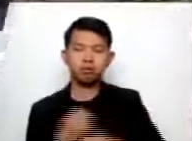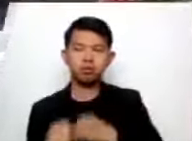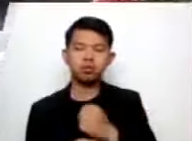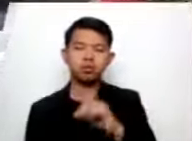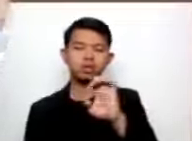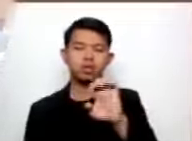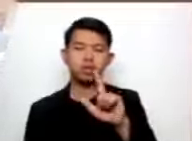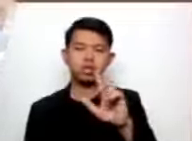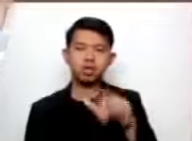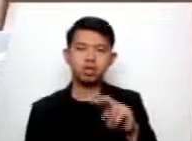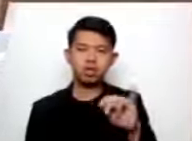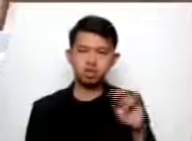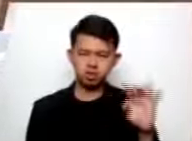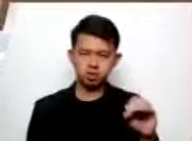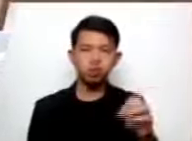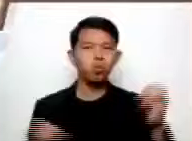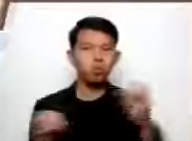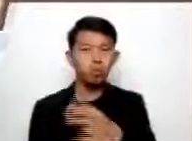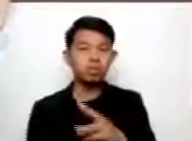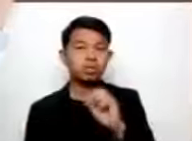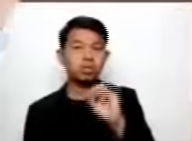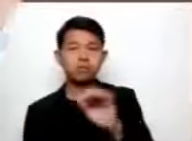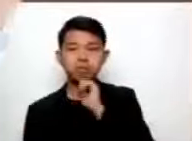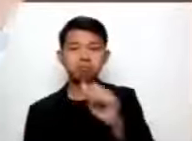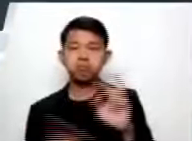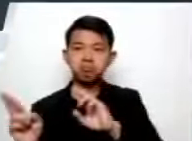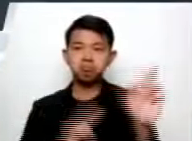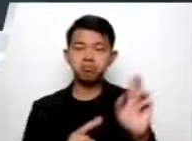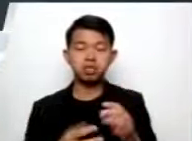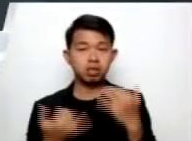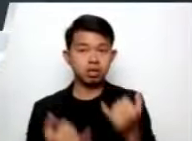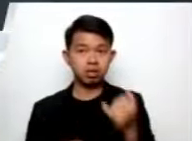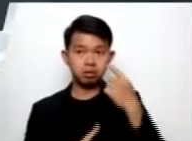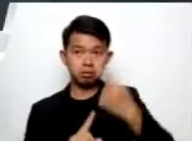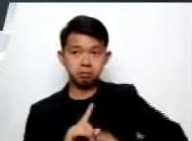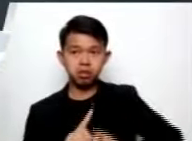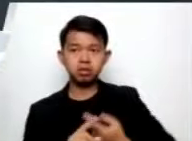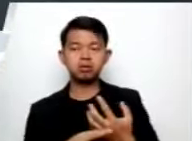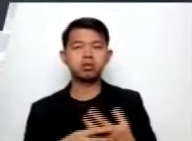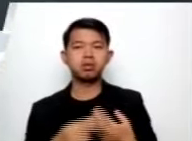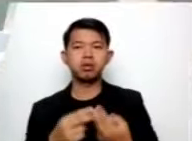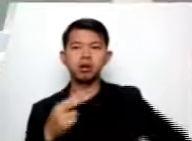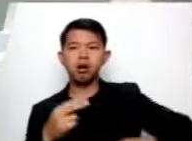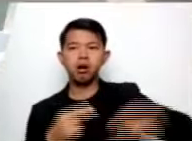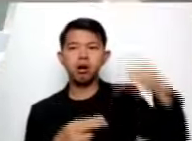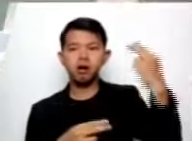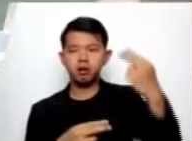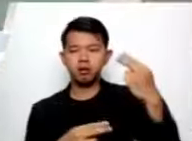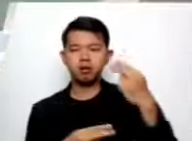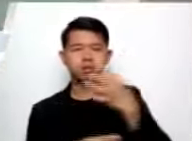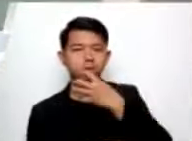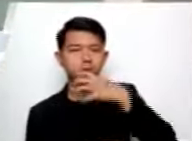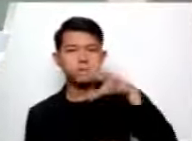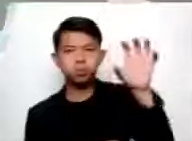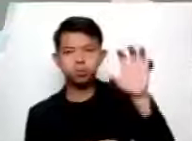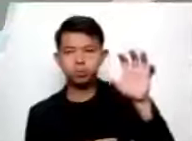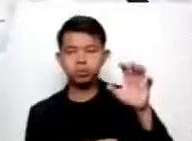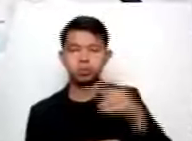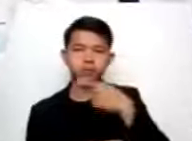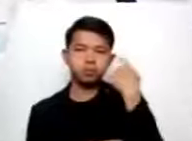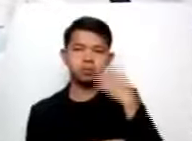PAGASA. Ngayong buwan pa lang, nalampasan na ang mga maximum daytime temperature ng mga nagdaang strong El Niño events. Nahigitan na